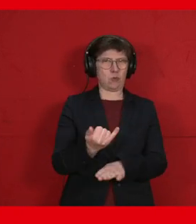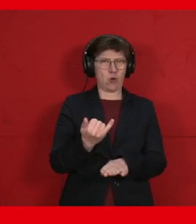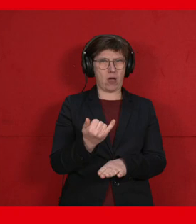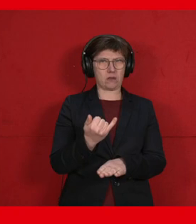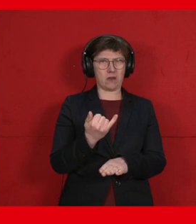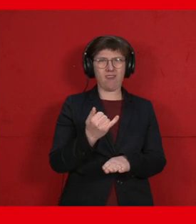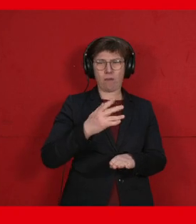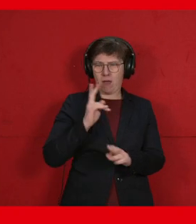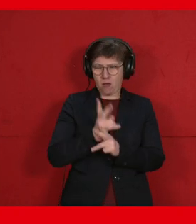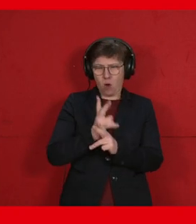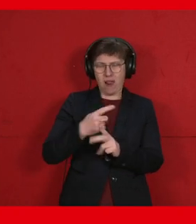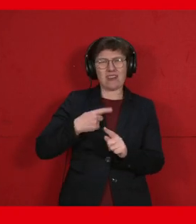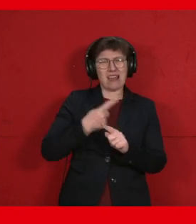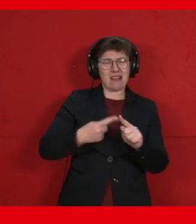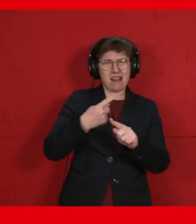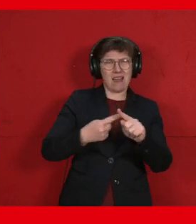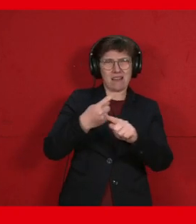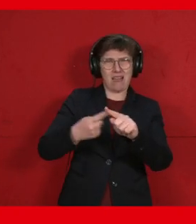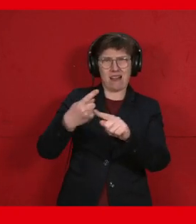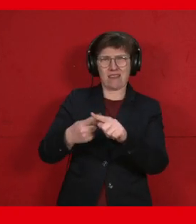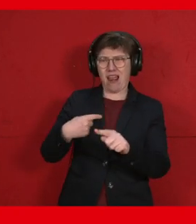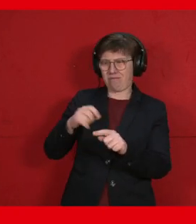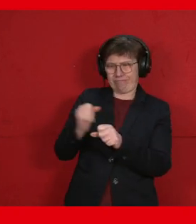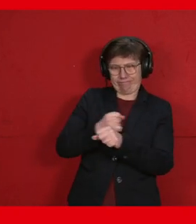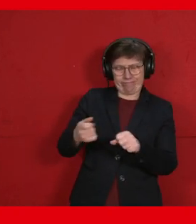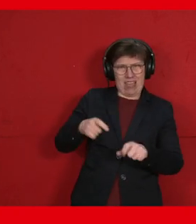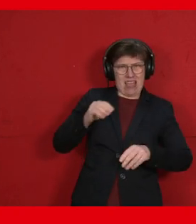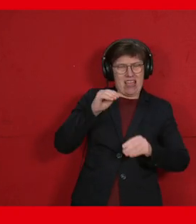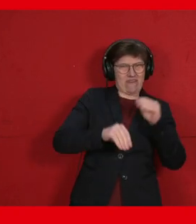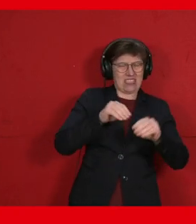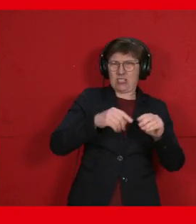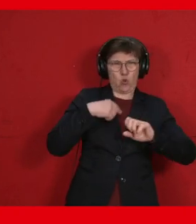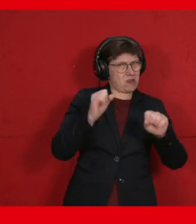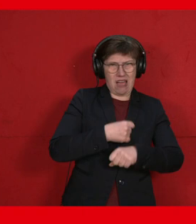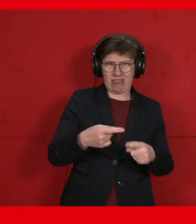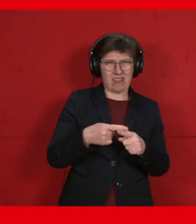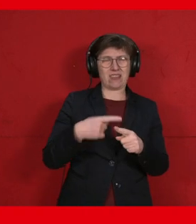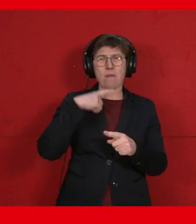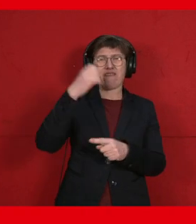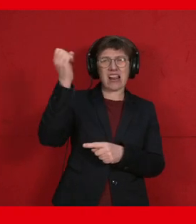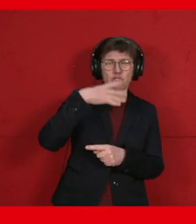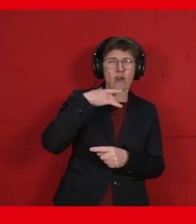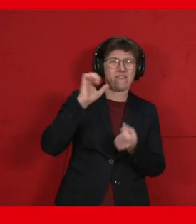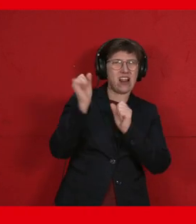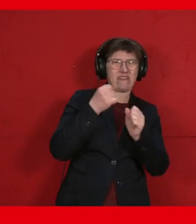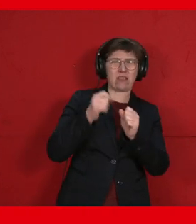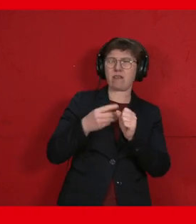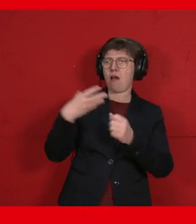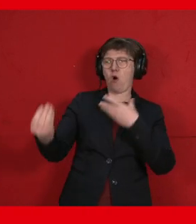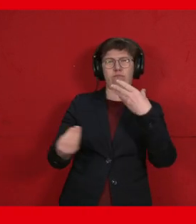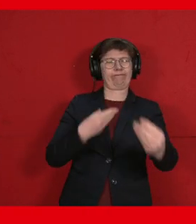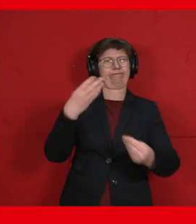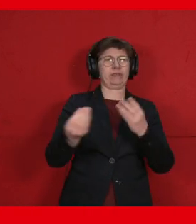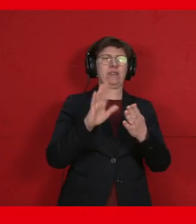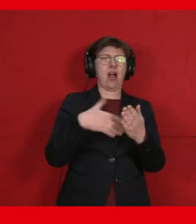wo in der Regel teilweise keine Investitionen hinkommen, es aber viel Sonne und viel Wind gibt, dann kann es durchaus die